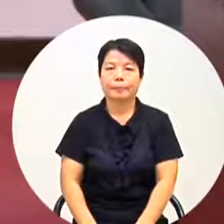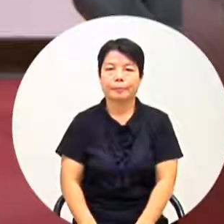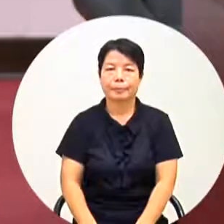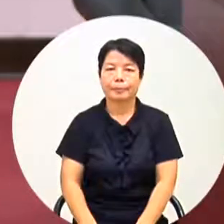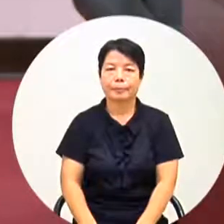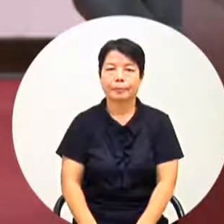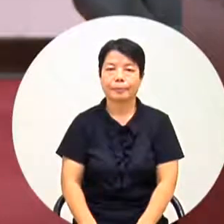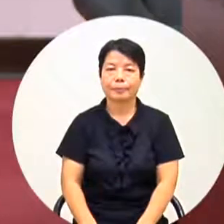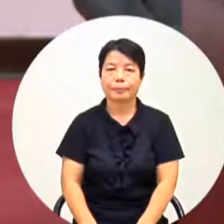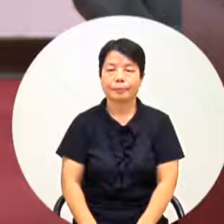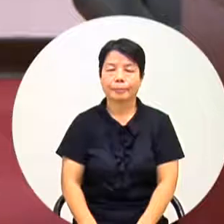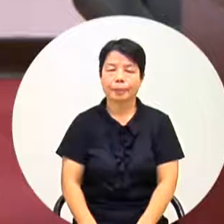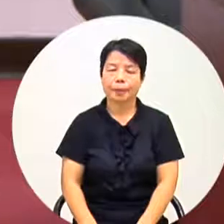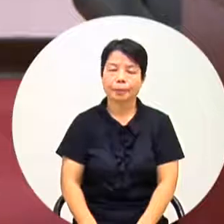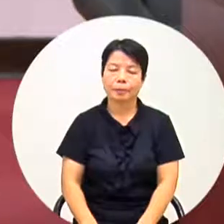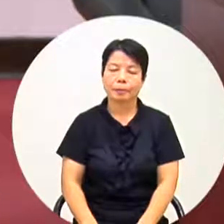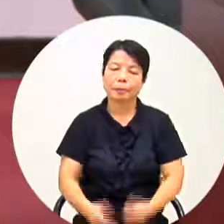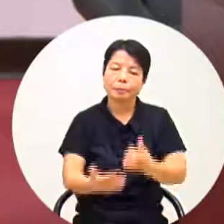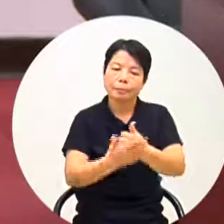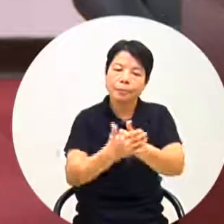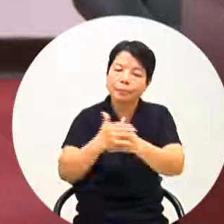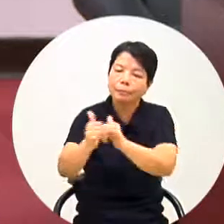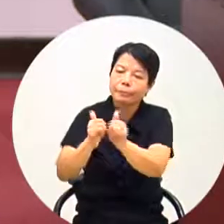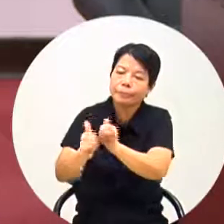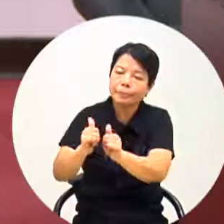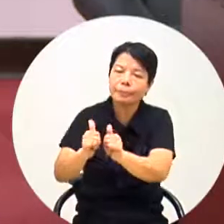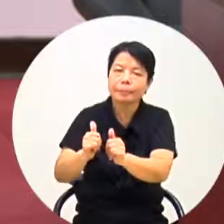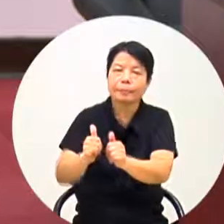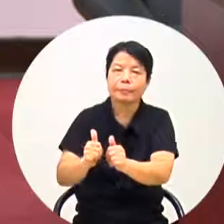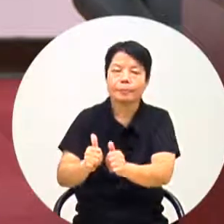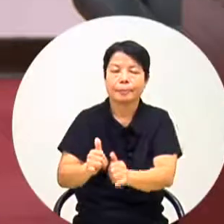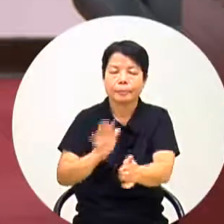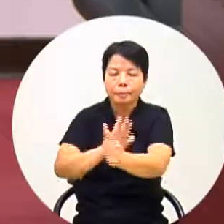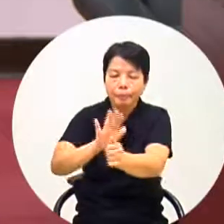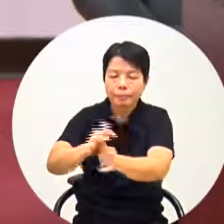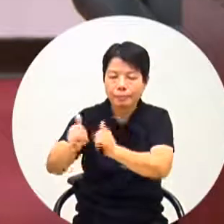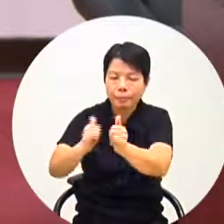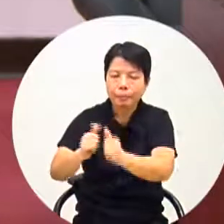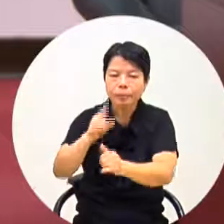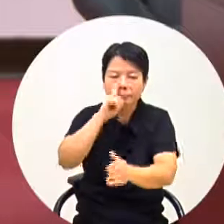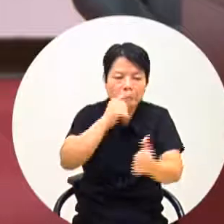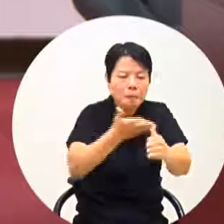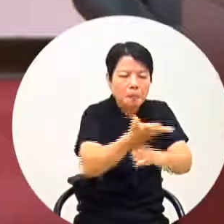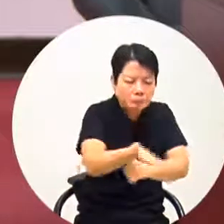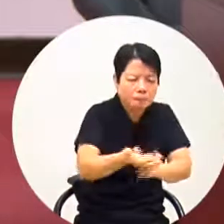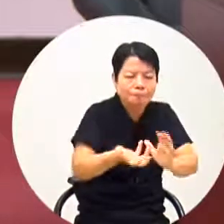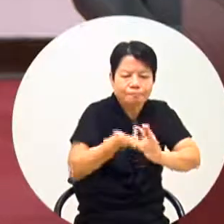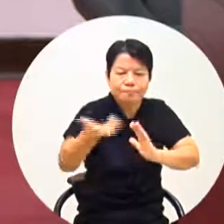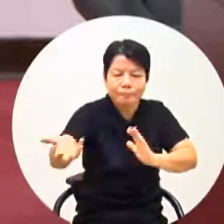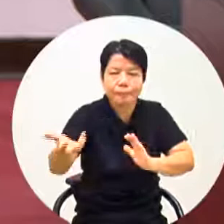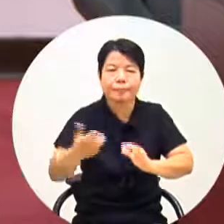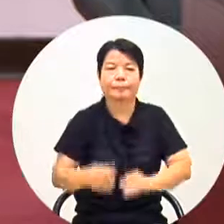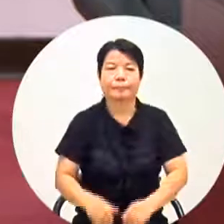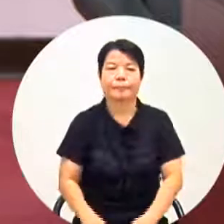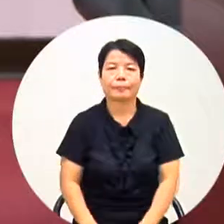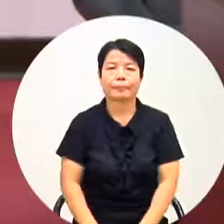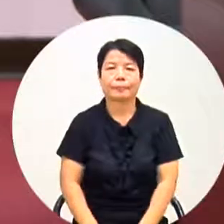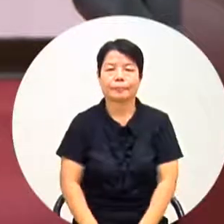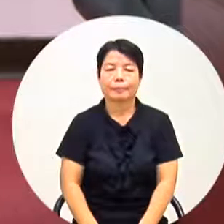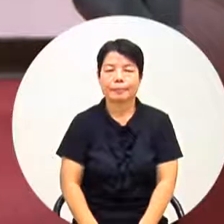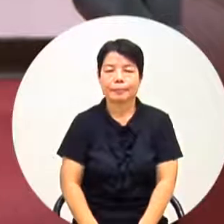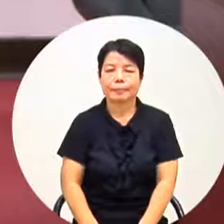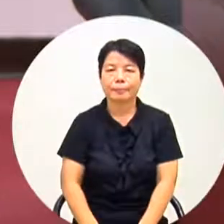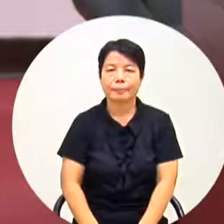好也好，帮忙这些百姓，离开这个污染的一个住的地方，